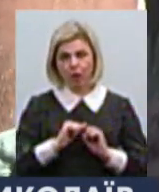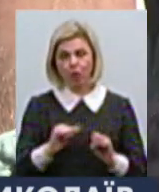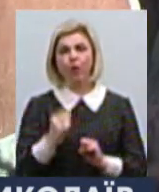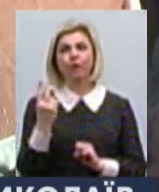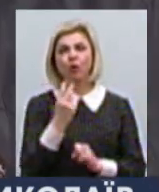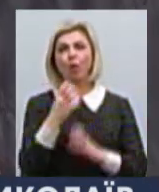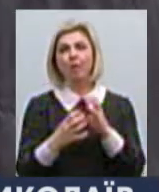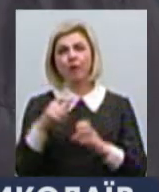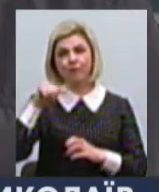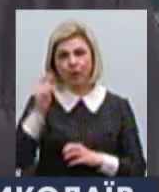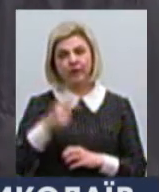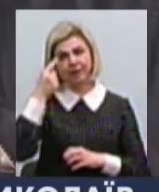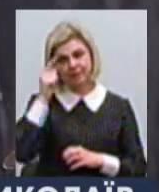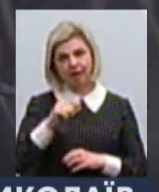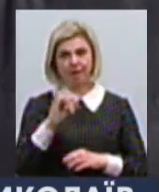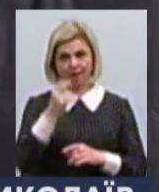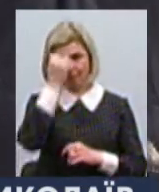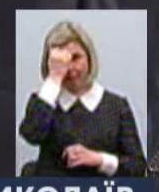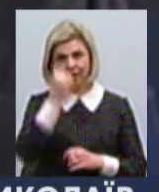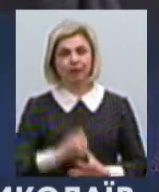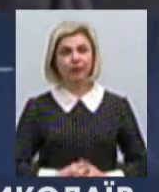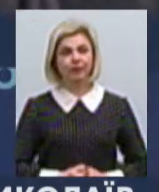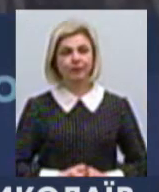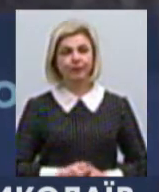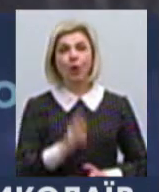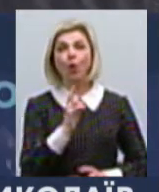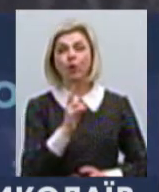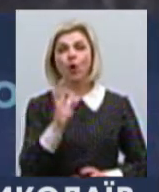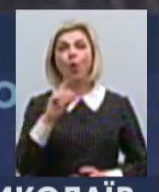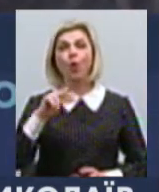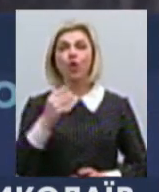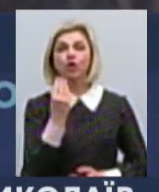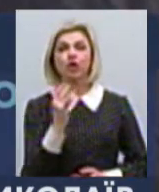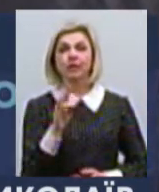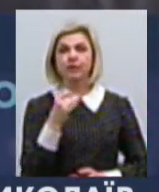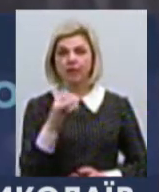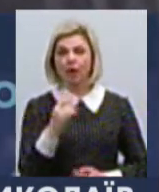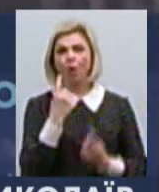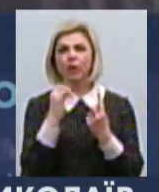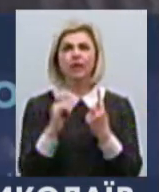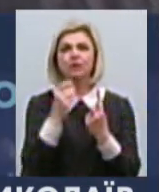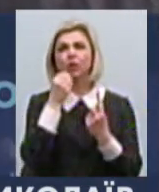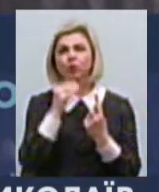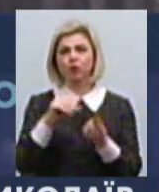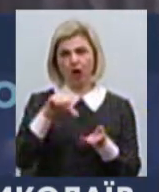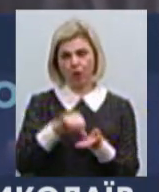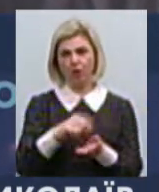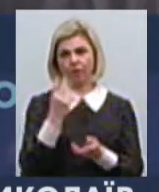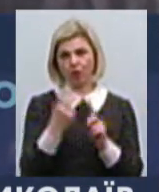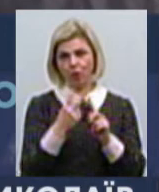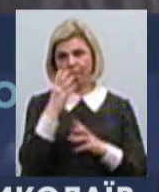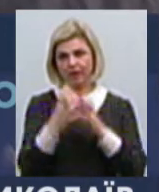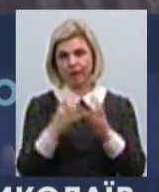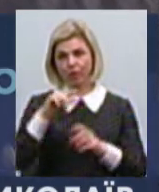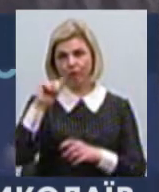Ольшанського знають та пам'ятають. Костянтин Ольшанський. Костянтин Ольшанський – один, напевно, з кращих героїв Другої світової війни.